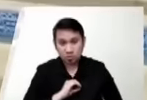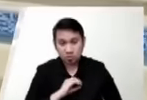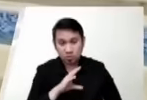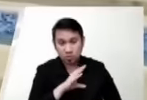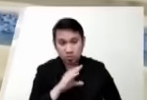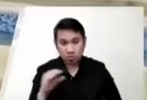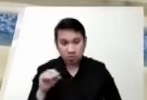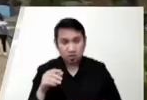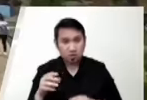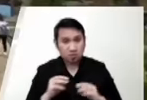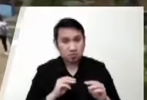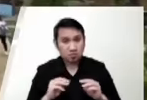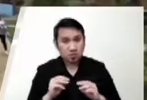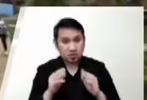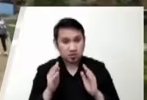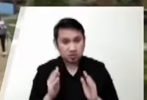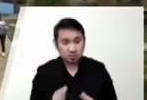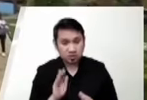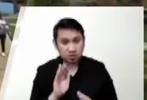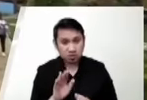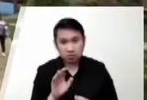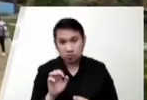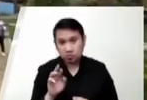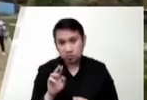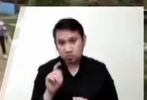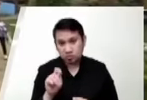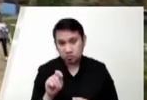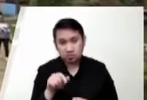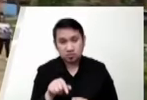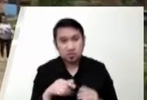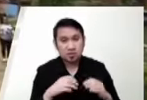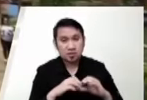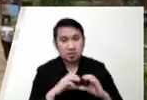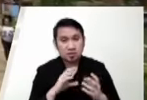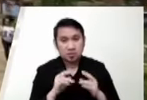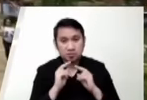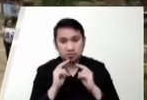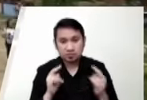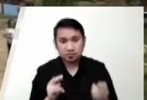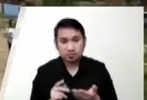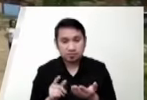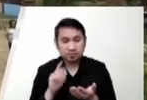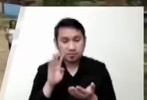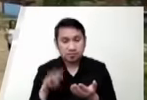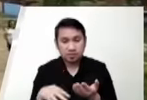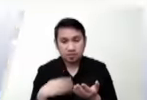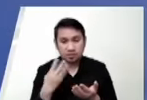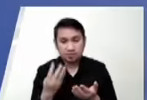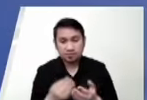ng naturang resort. Para sa GMA Integrated News, Dano Tingkungko, Nakatutok, 24 oras.